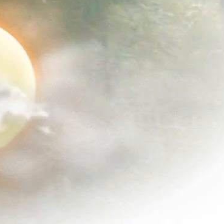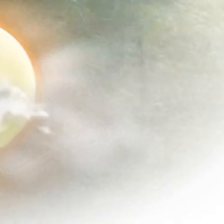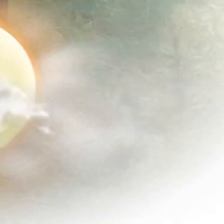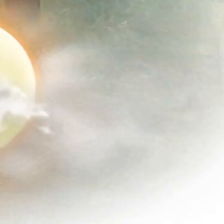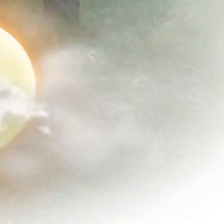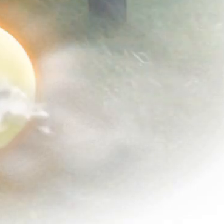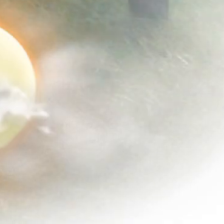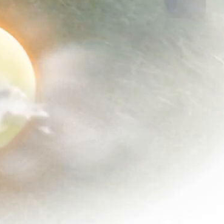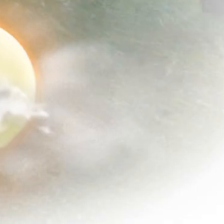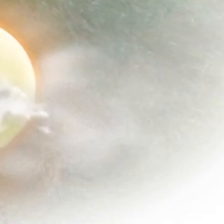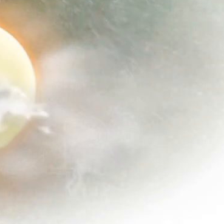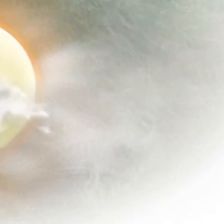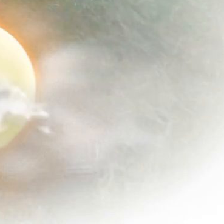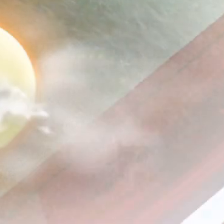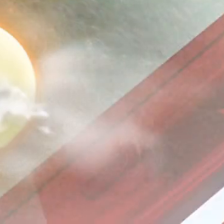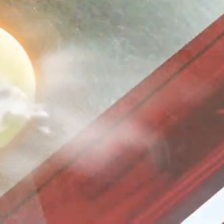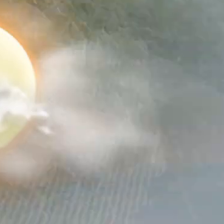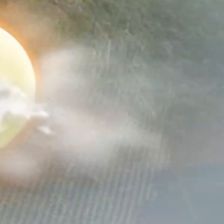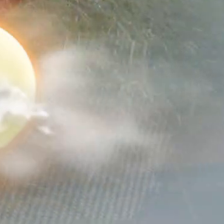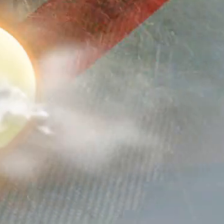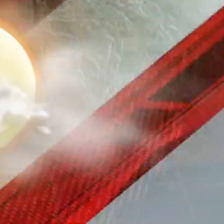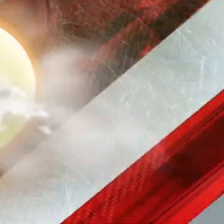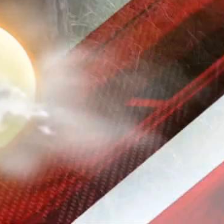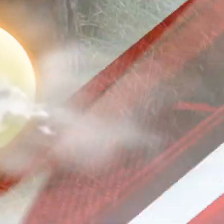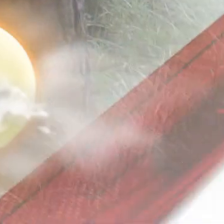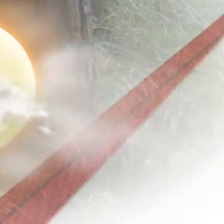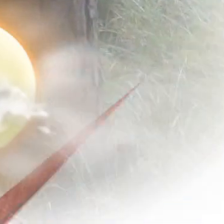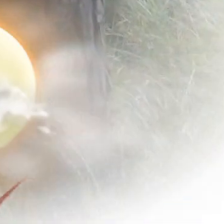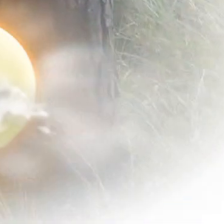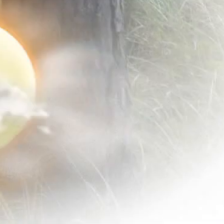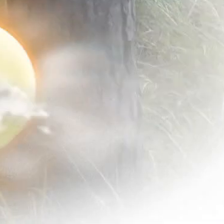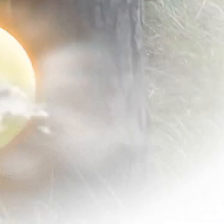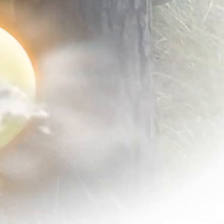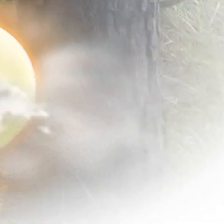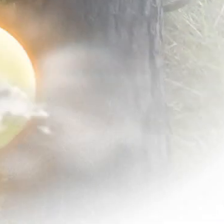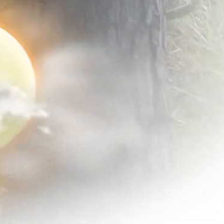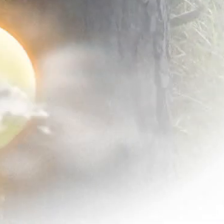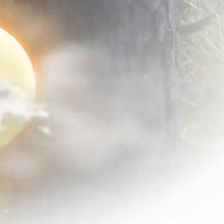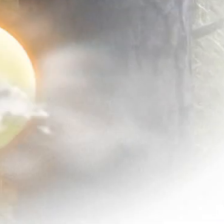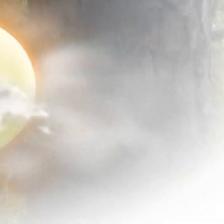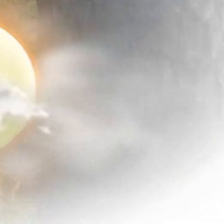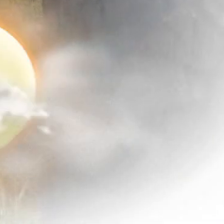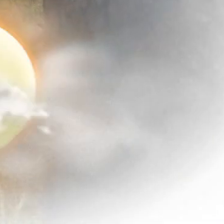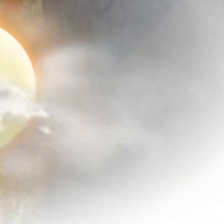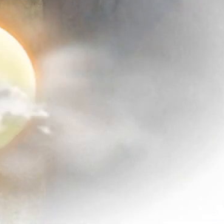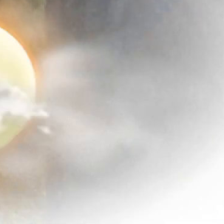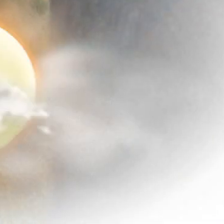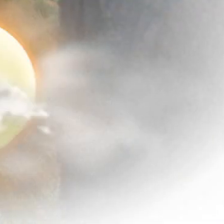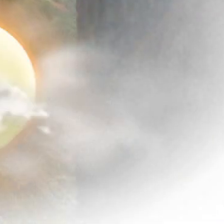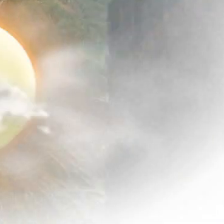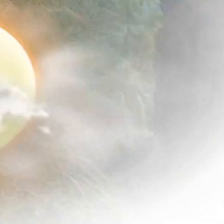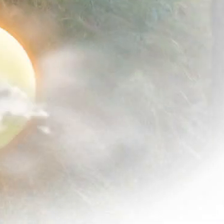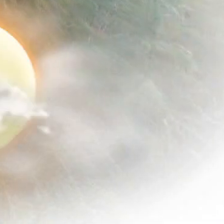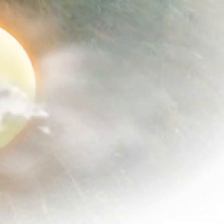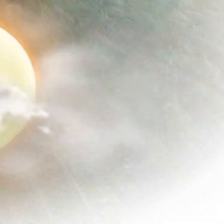вечарам. Пераменная воблачнасць без ападкаў. Вецер паўднёва-заходні 4-9 метраў за секунду.